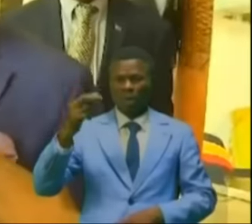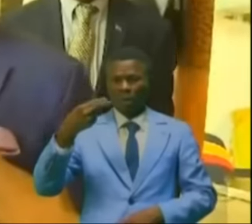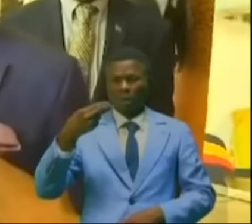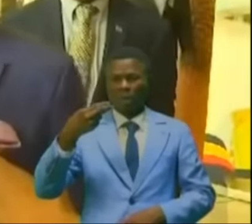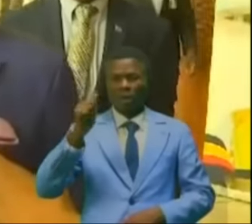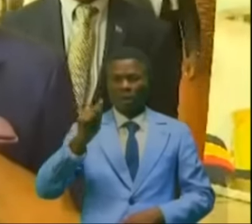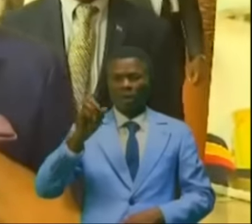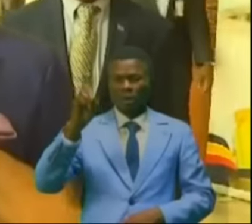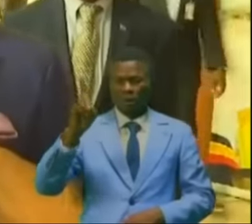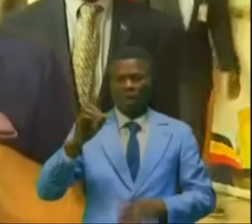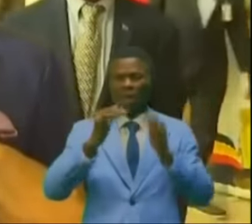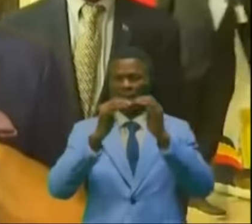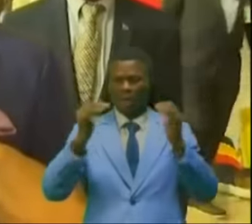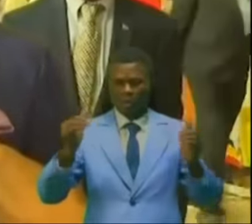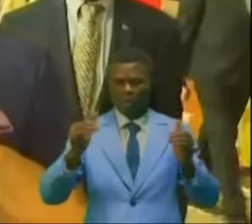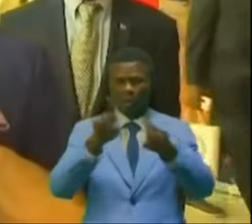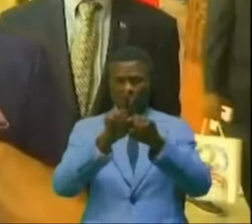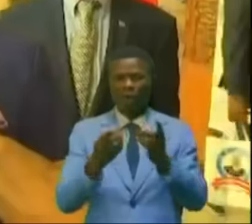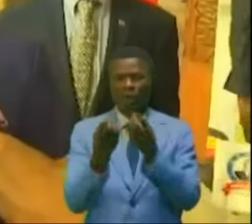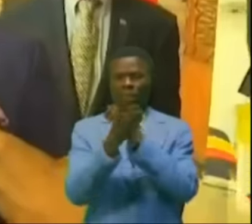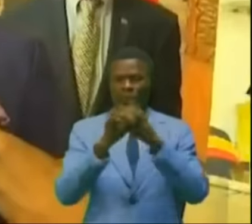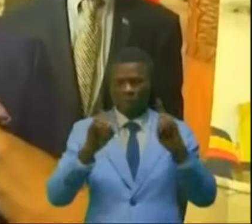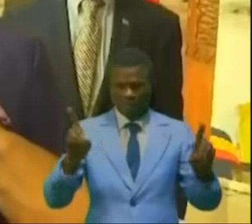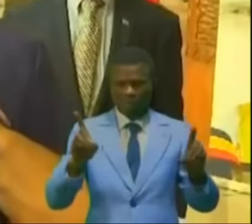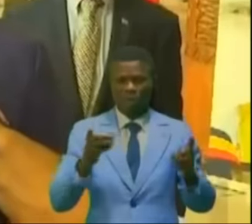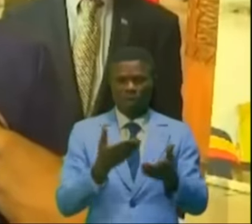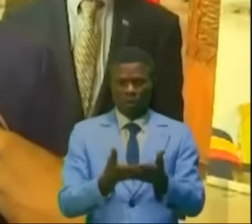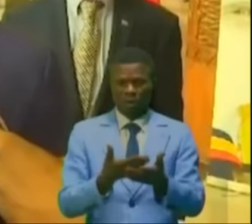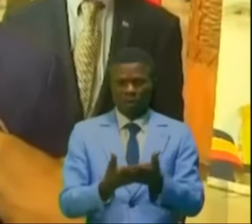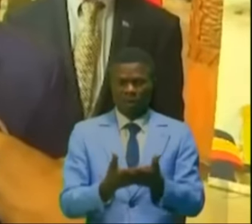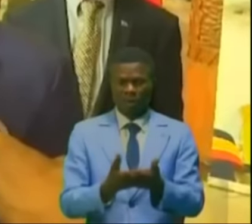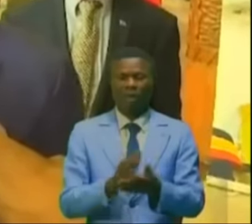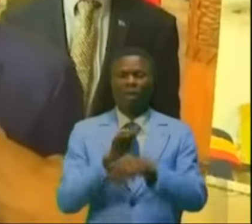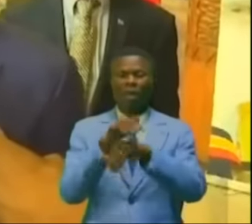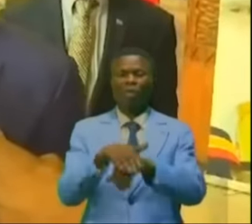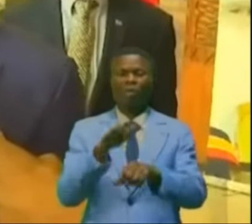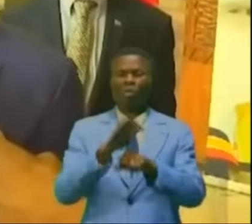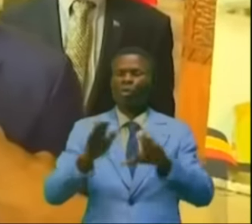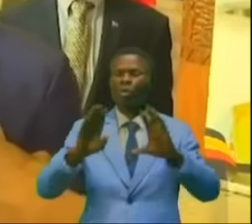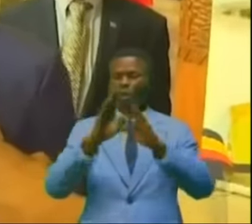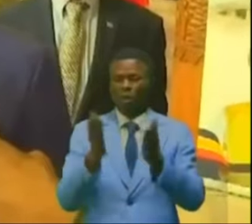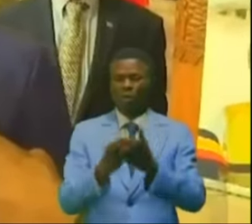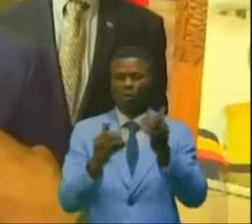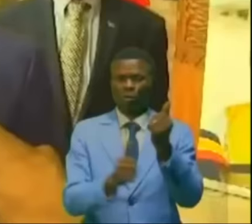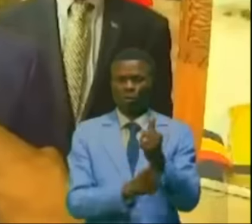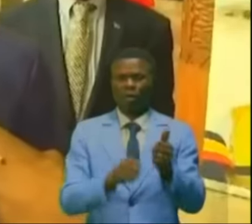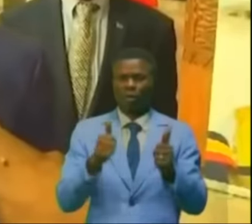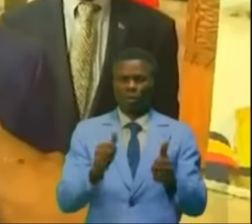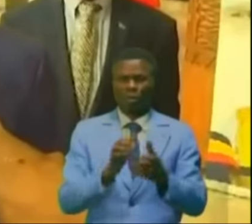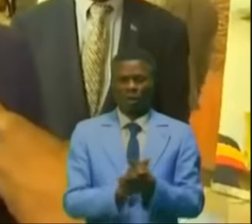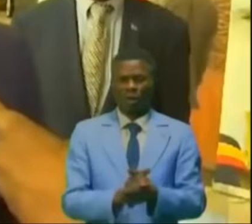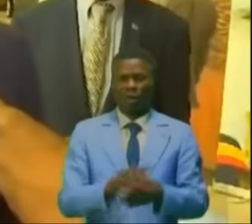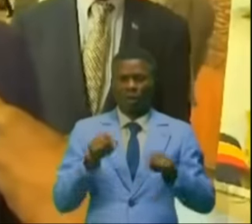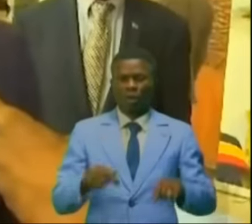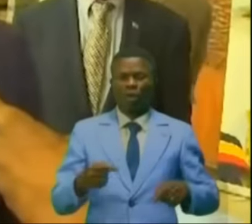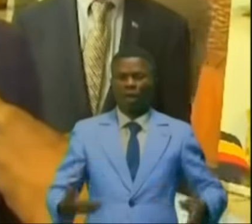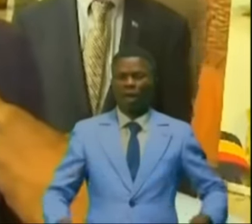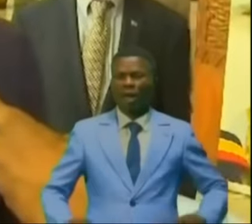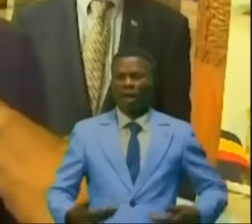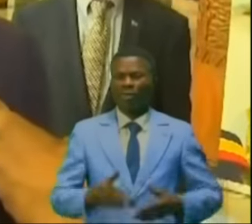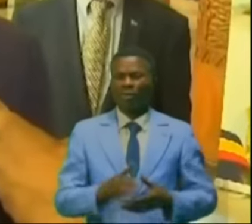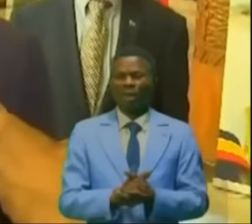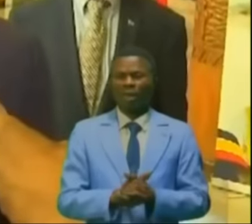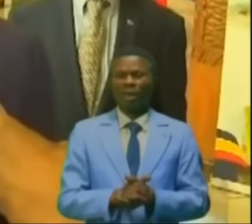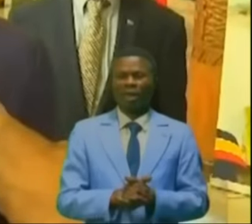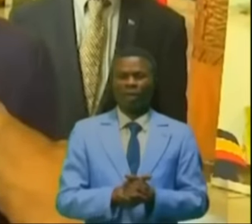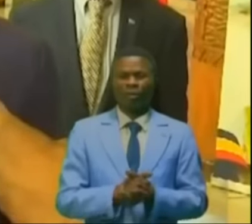apaisées et avec la participation de plus de 75% des Tchadiens dans le